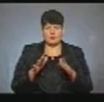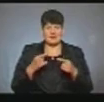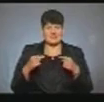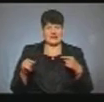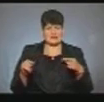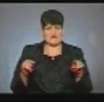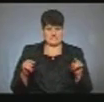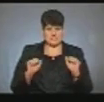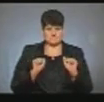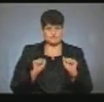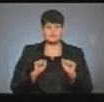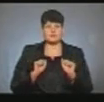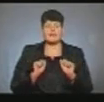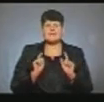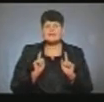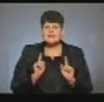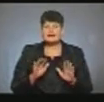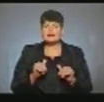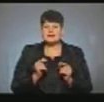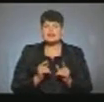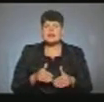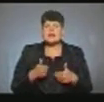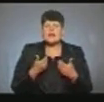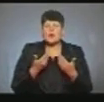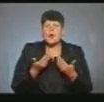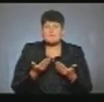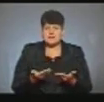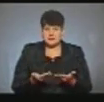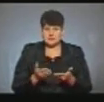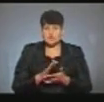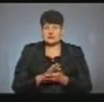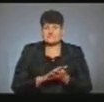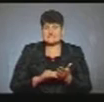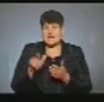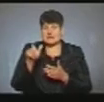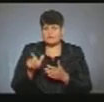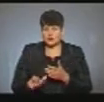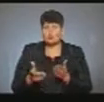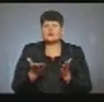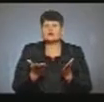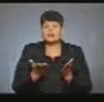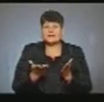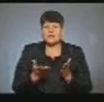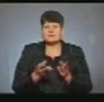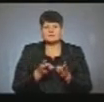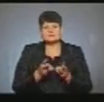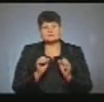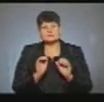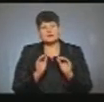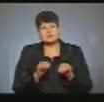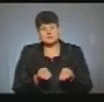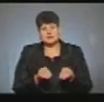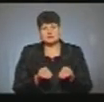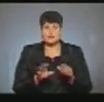різниця. Тільки дає рекомендацію заявникові, яку систему вони можуть змонтувати і